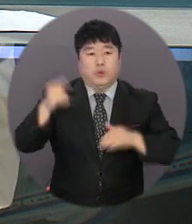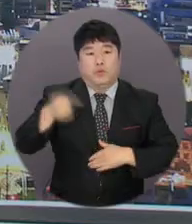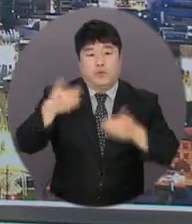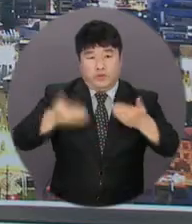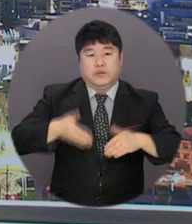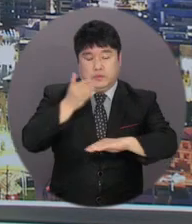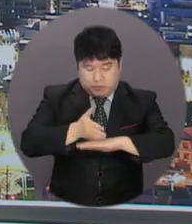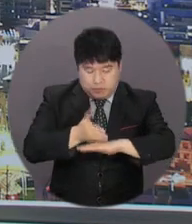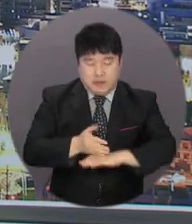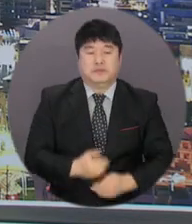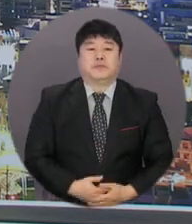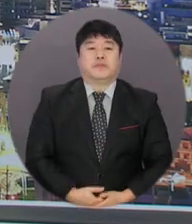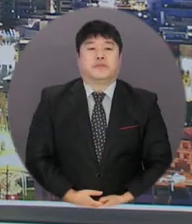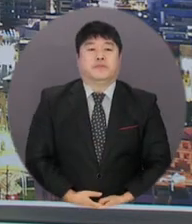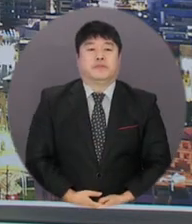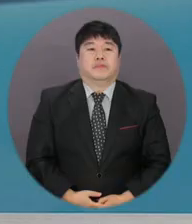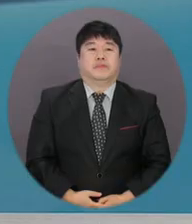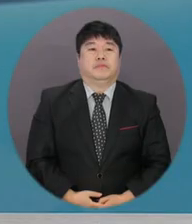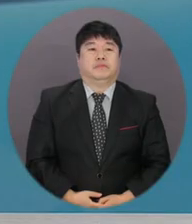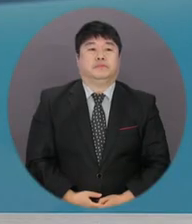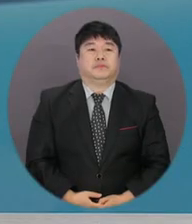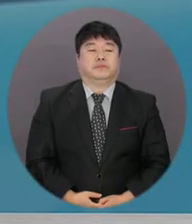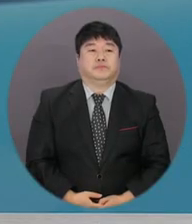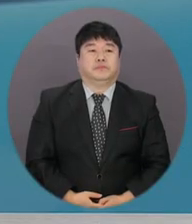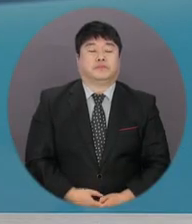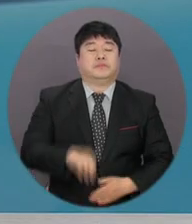나와주셔서 고맙습니다. 감사합니다.